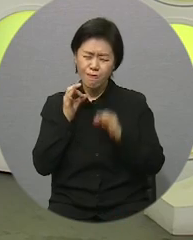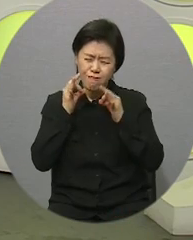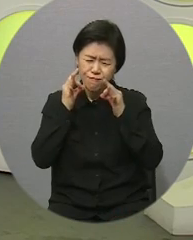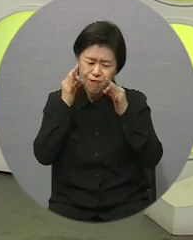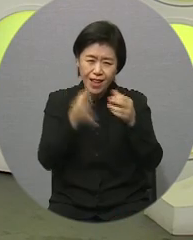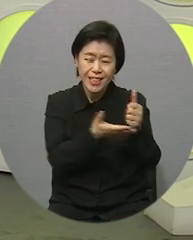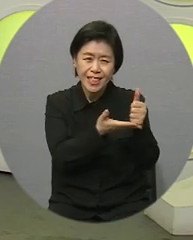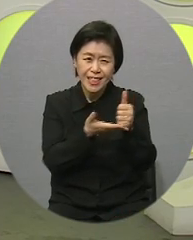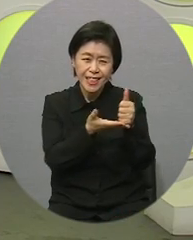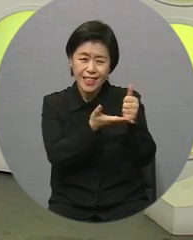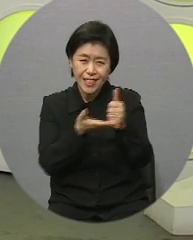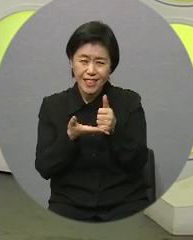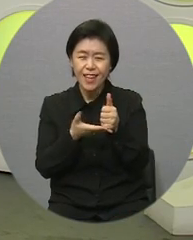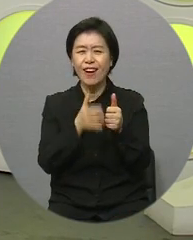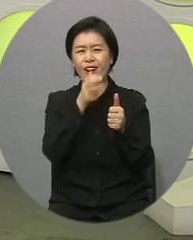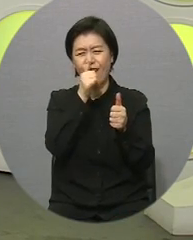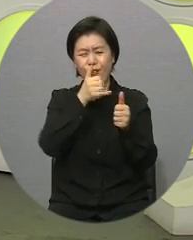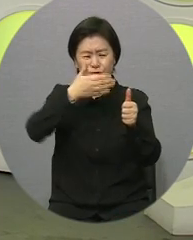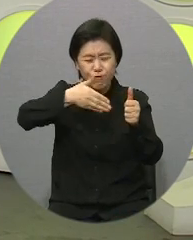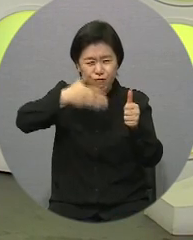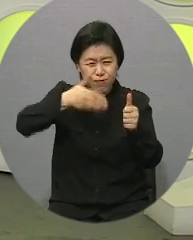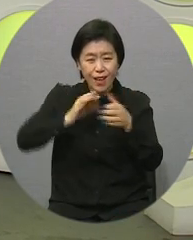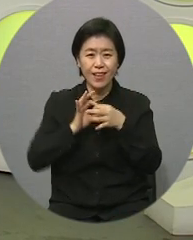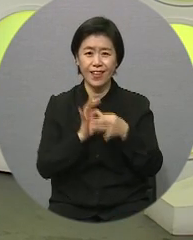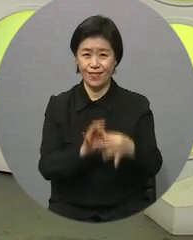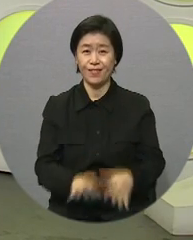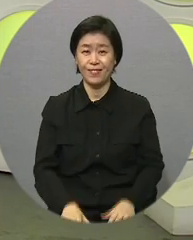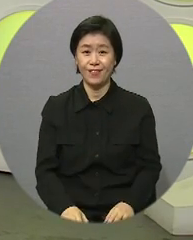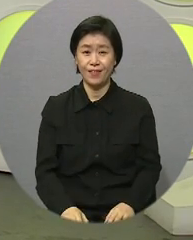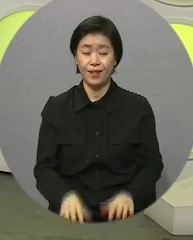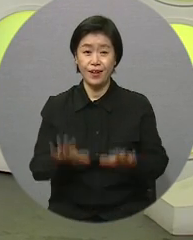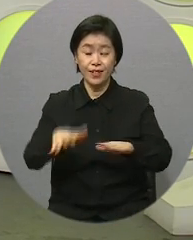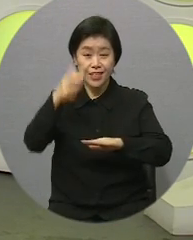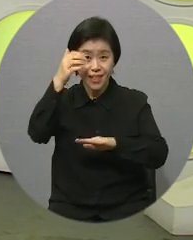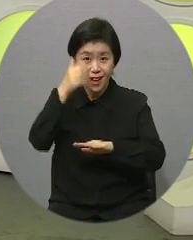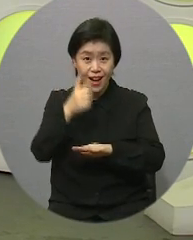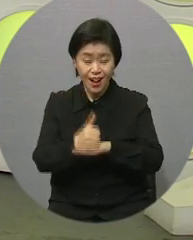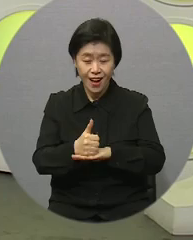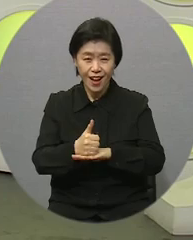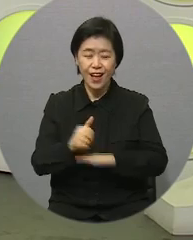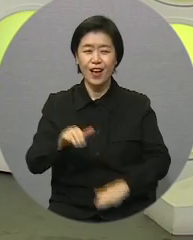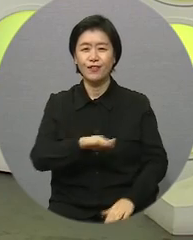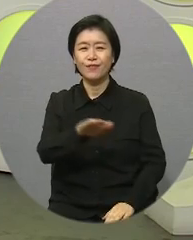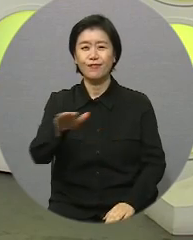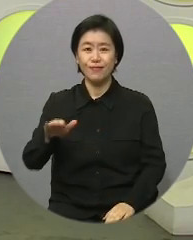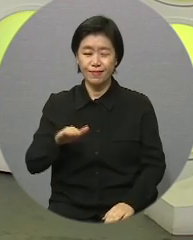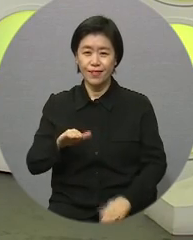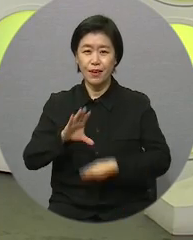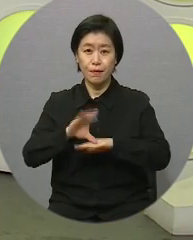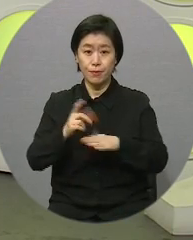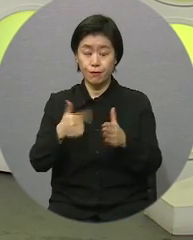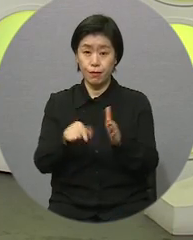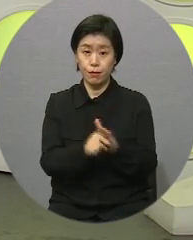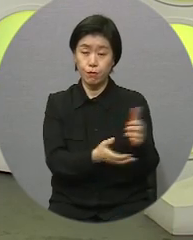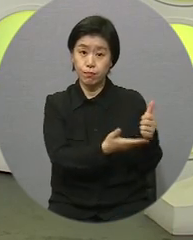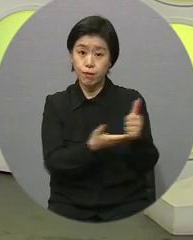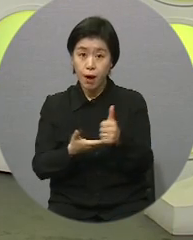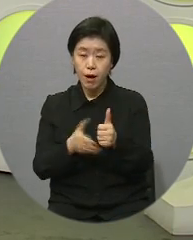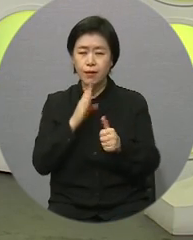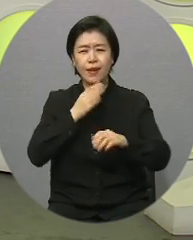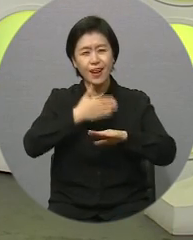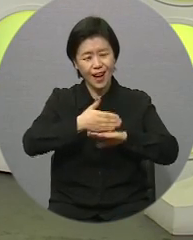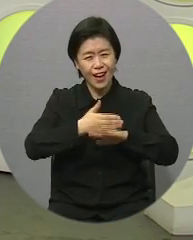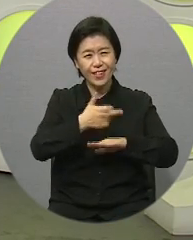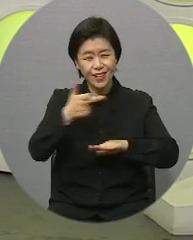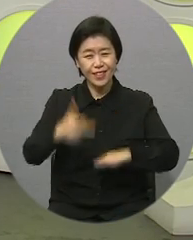모시기 위해서 한참을 진짜 부탁을 드렸는데 이렇게 우리 전국나눔 노래자랑에 나와주셔서 정말